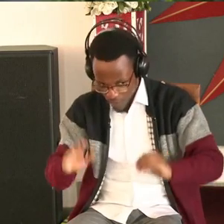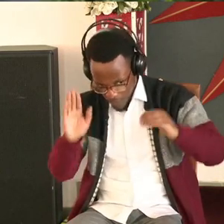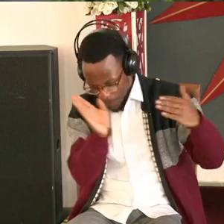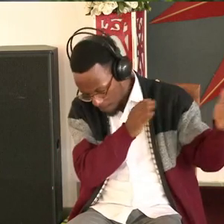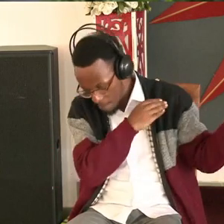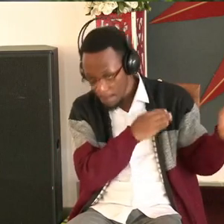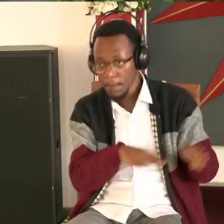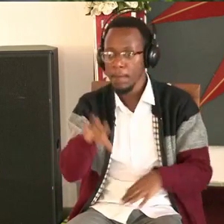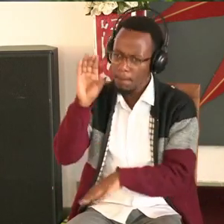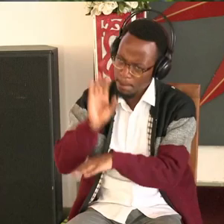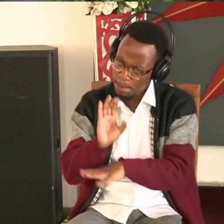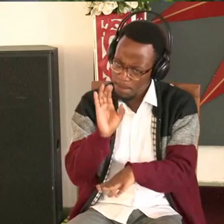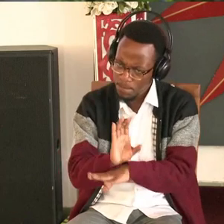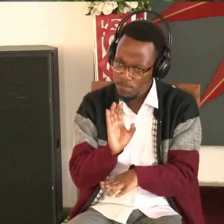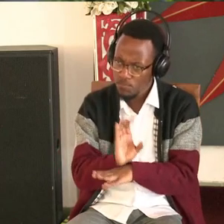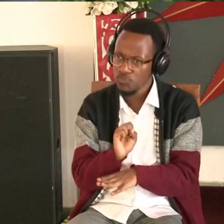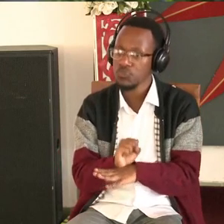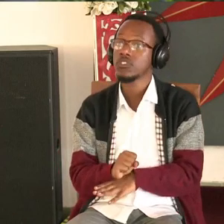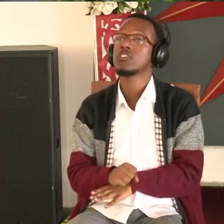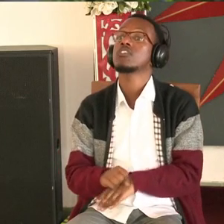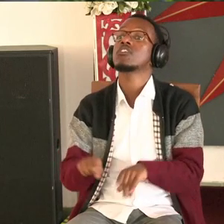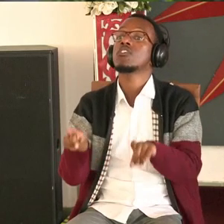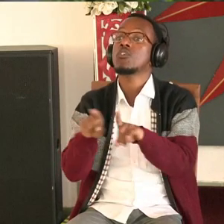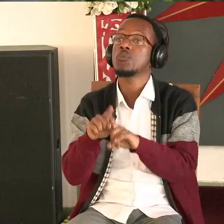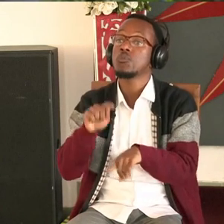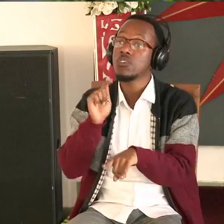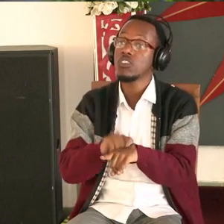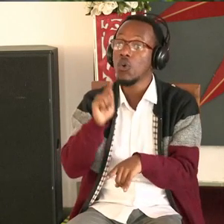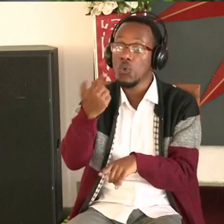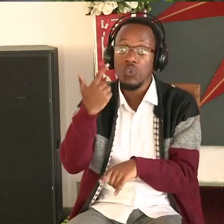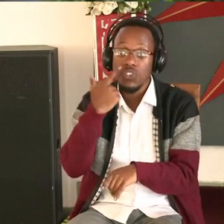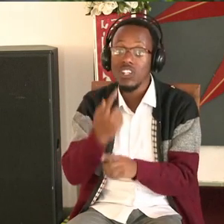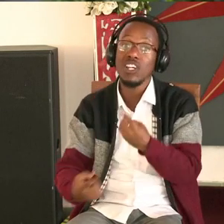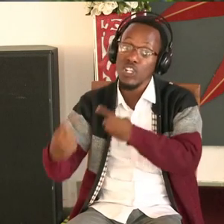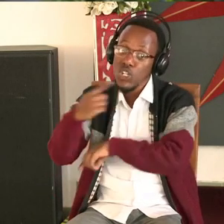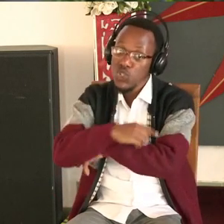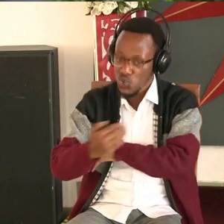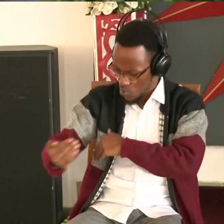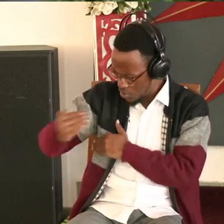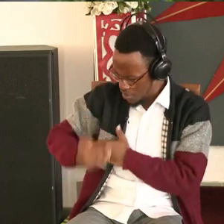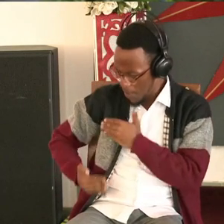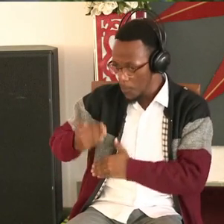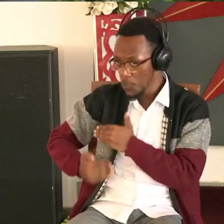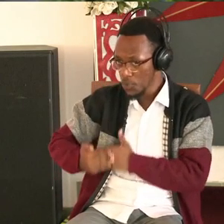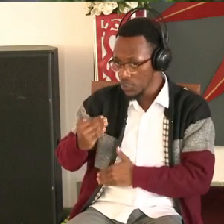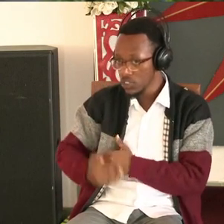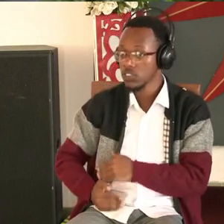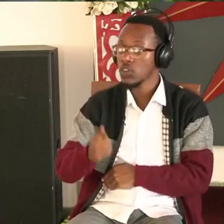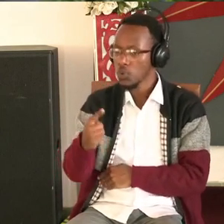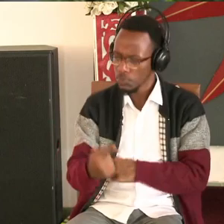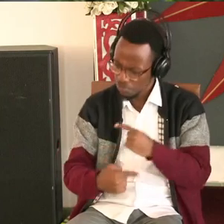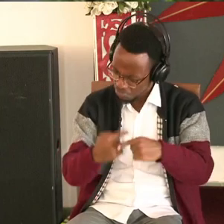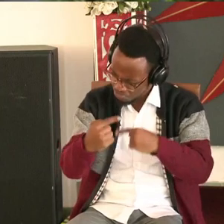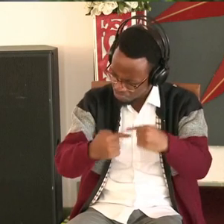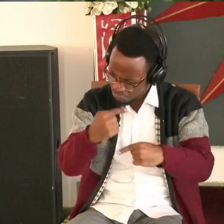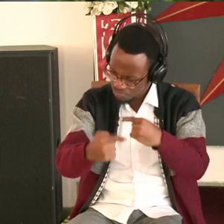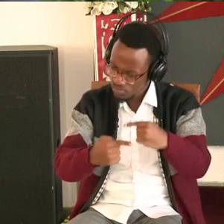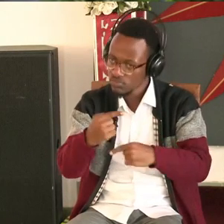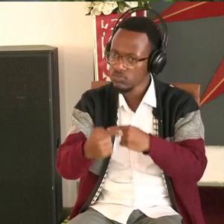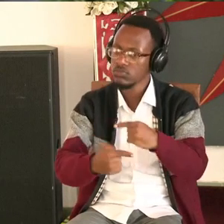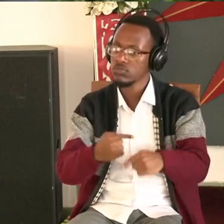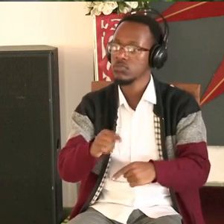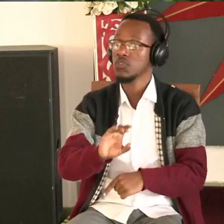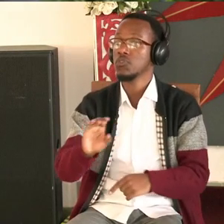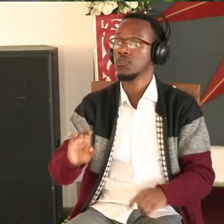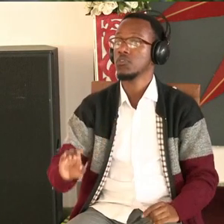N'abandonne pas vos assemblées pour réunions, d'autant plus que vous voyez le jour